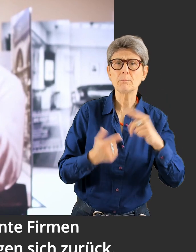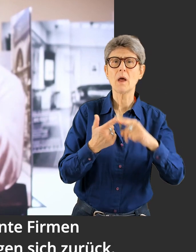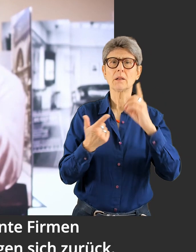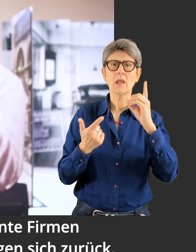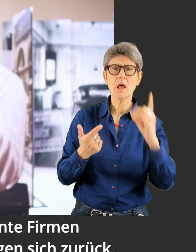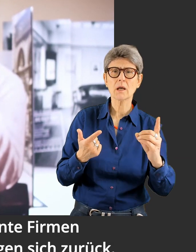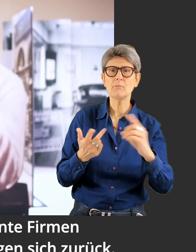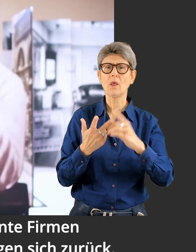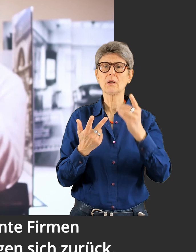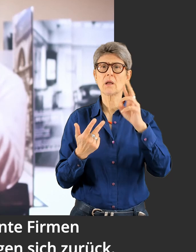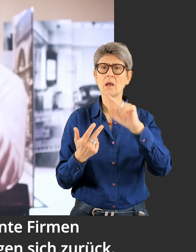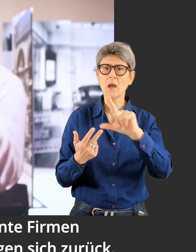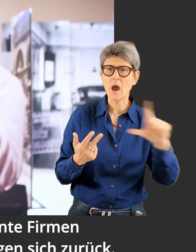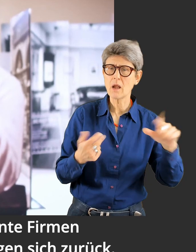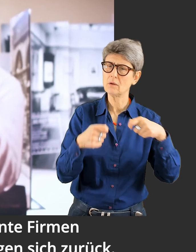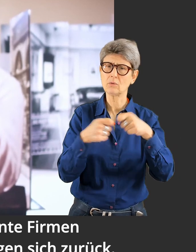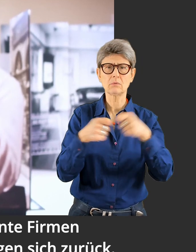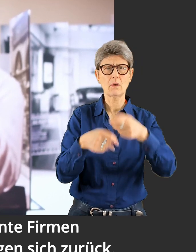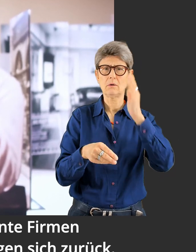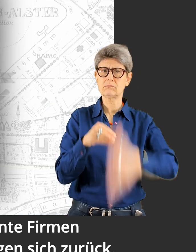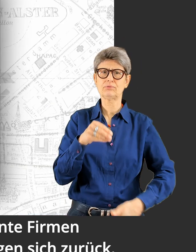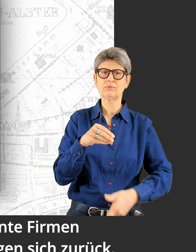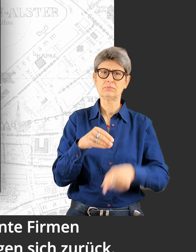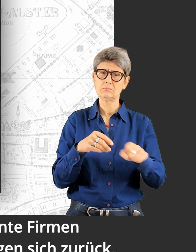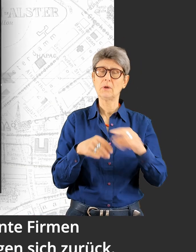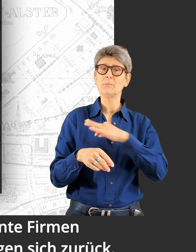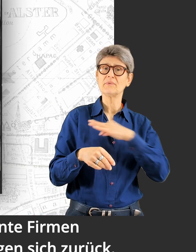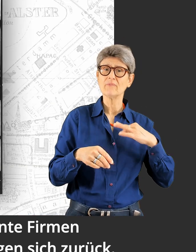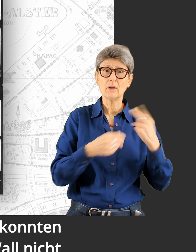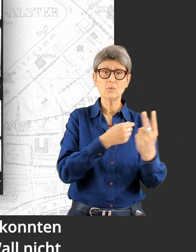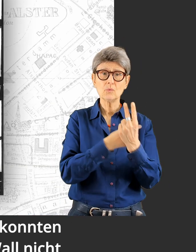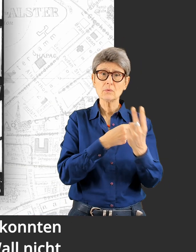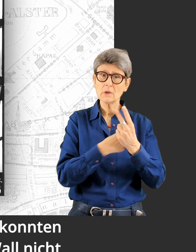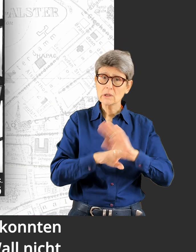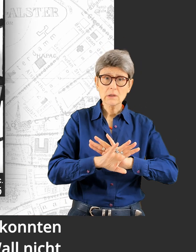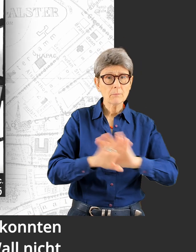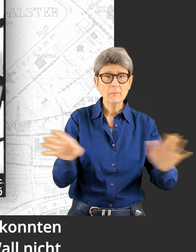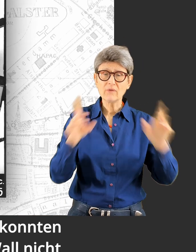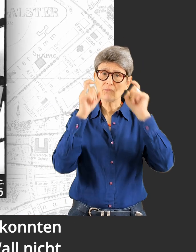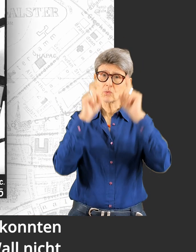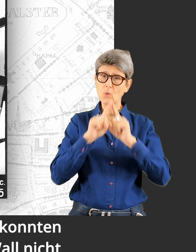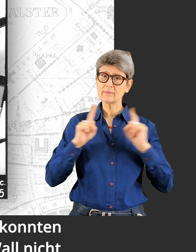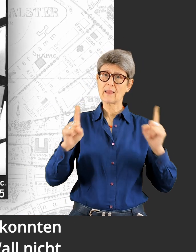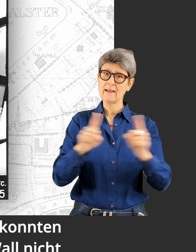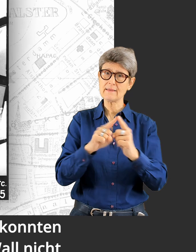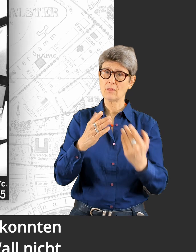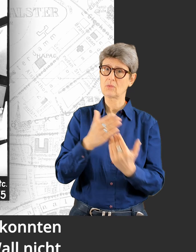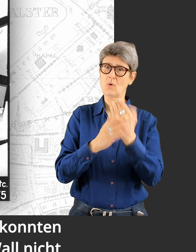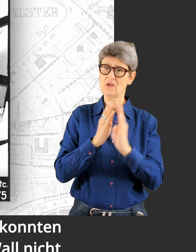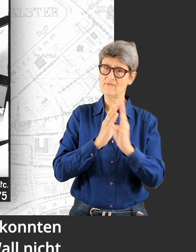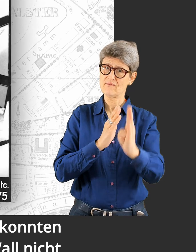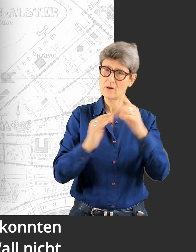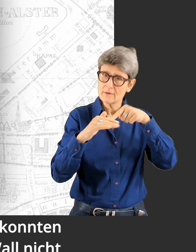Firmen wie Reemsma, Gaboven, Dralle zogen sich zurück. Privatkunden